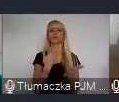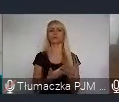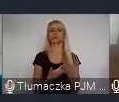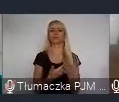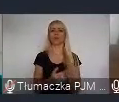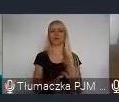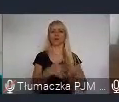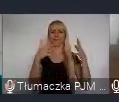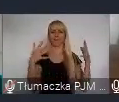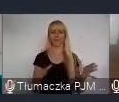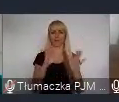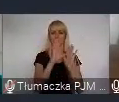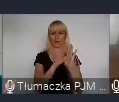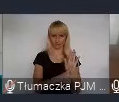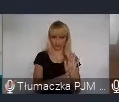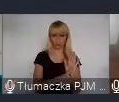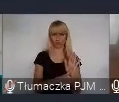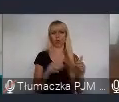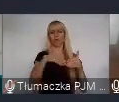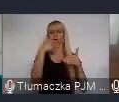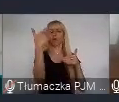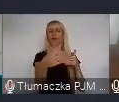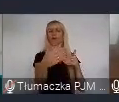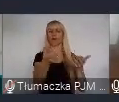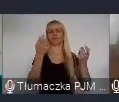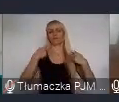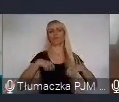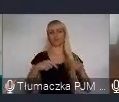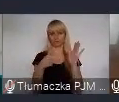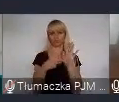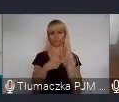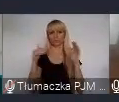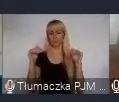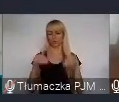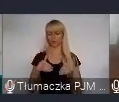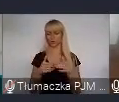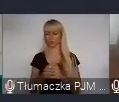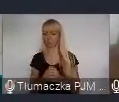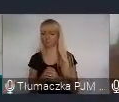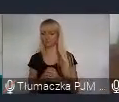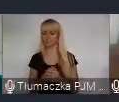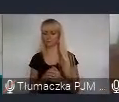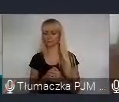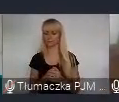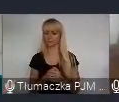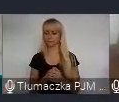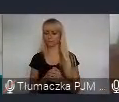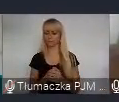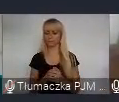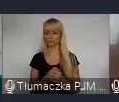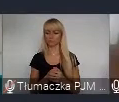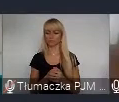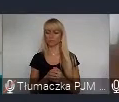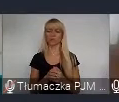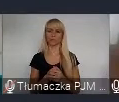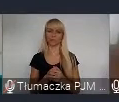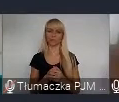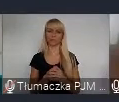to jest również takie uelastycznienie generalnej zasady związanej